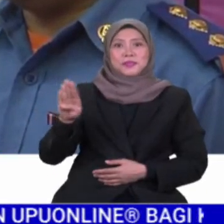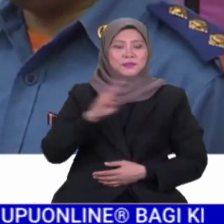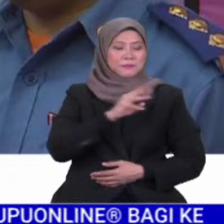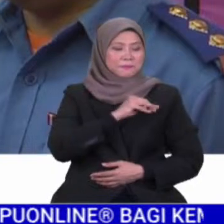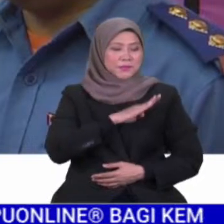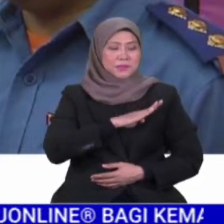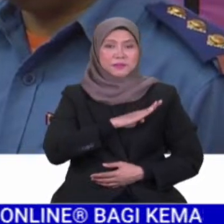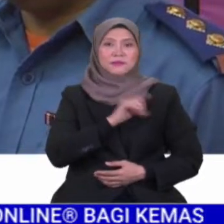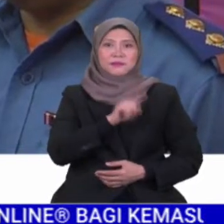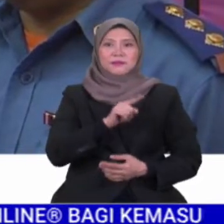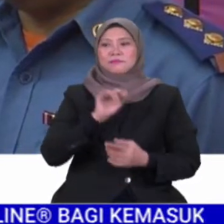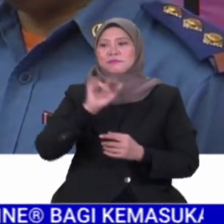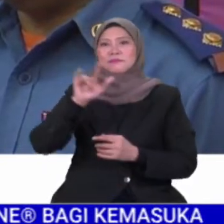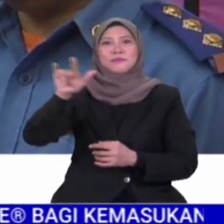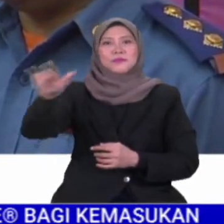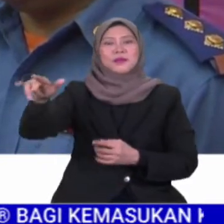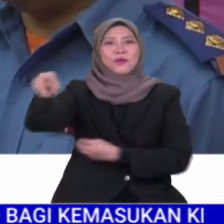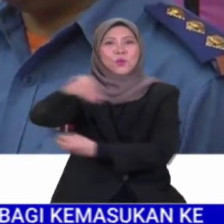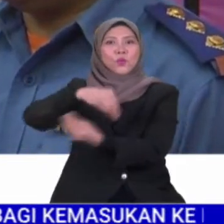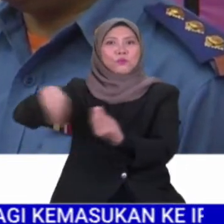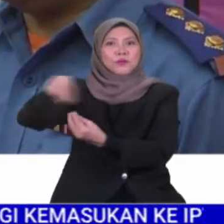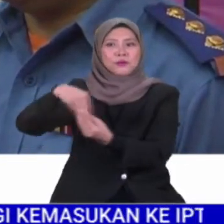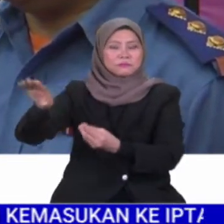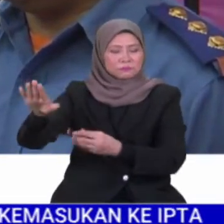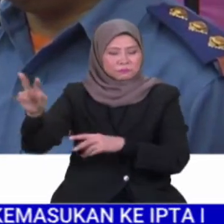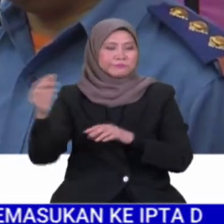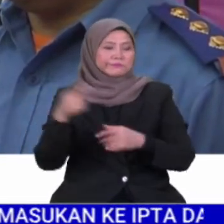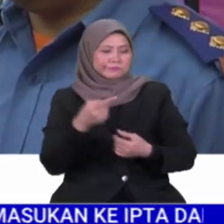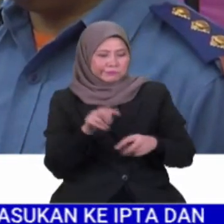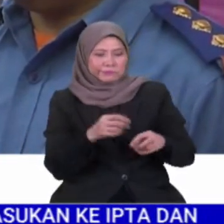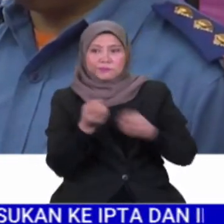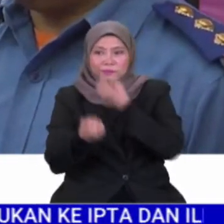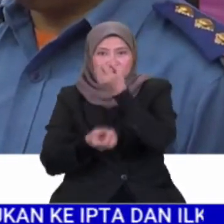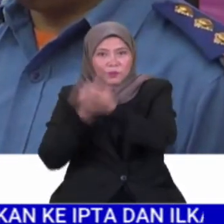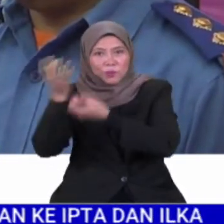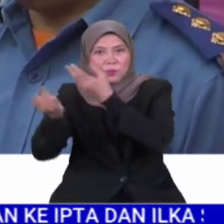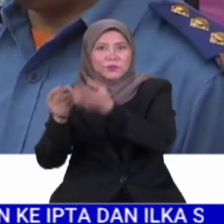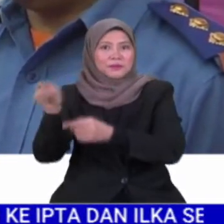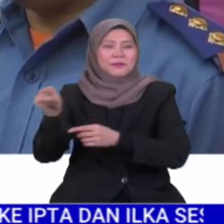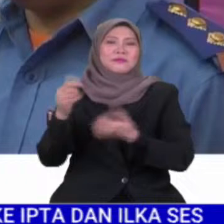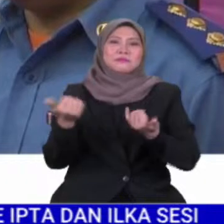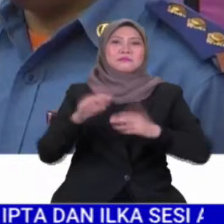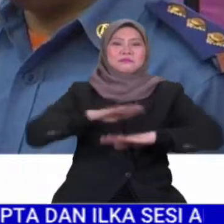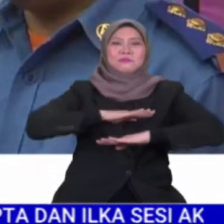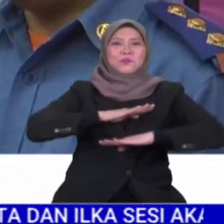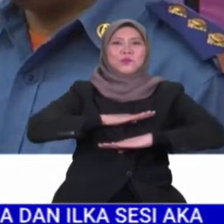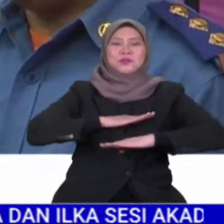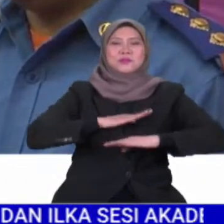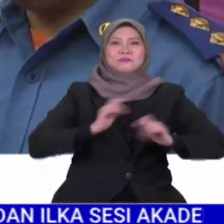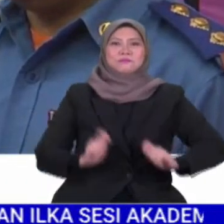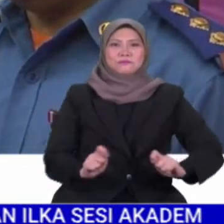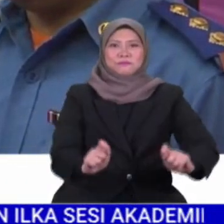Besar yang sedang menunaikan umrah, rasa sangat berpuas hati dengan tindakan dan juga